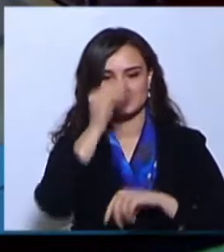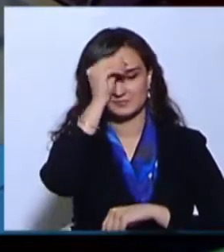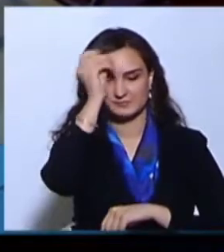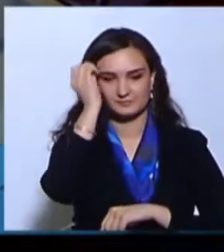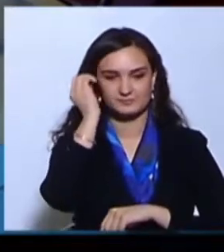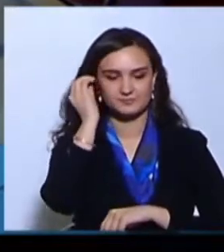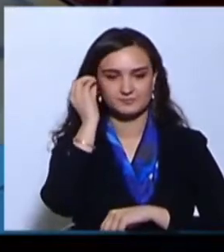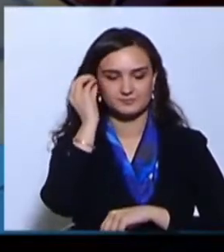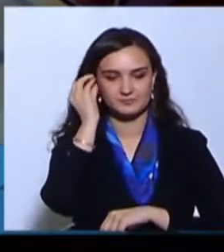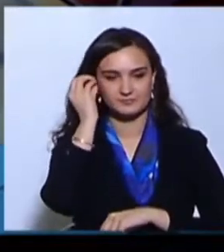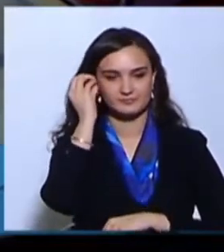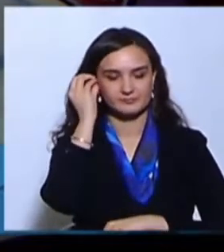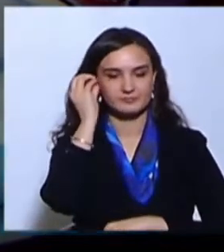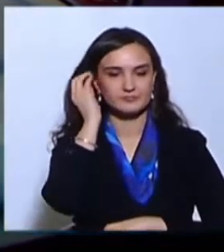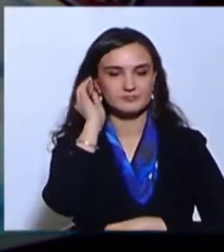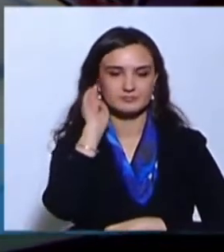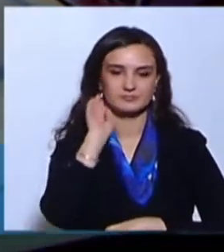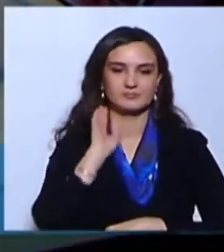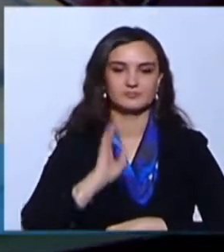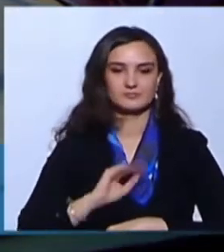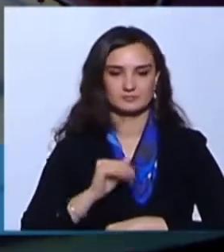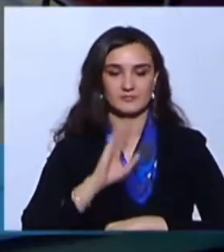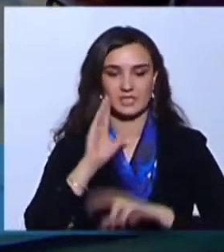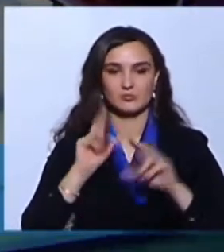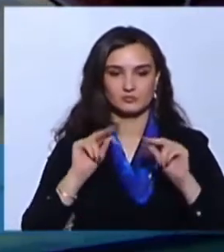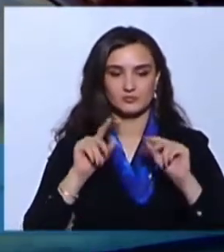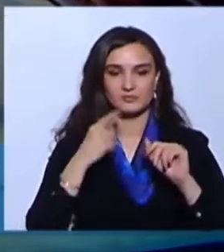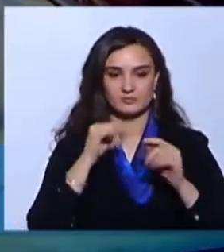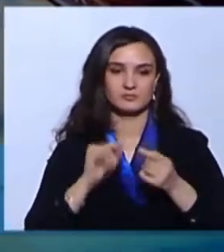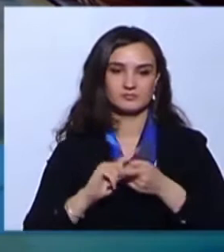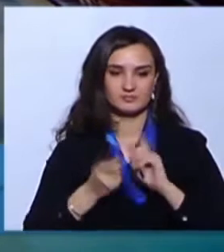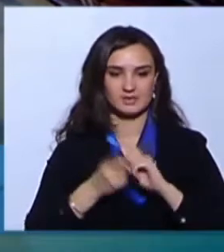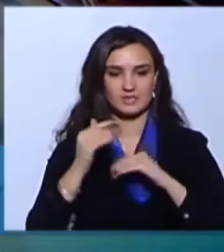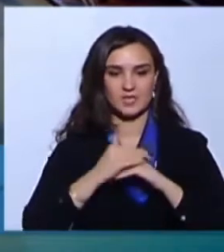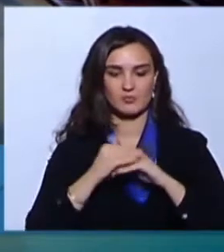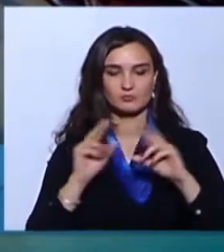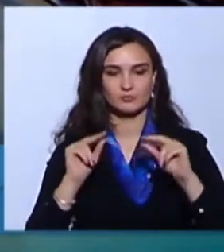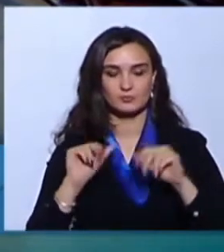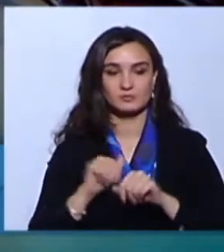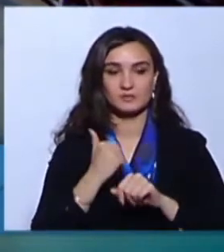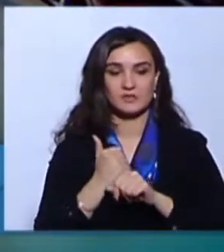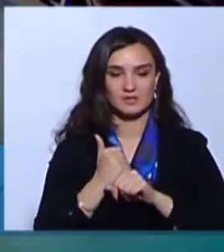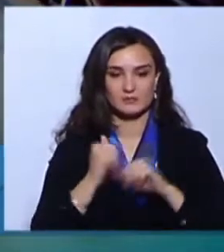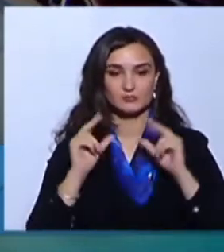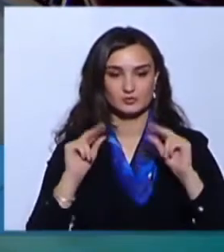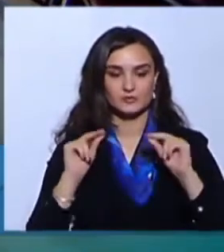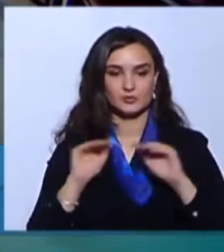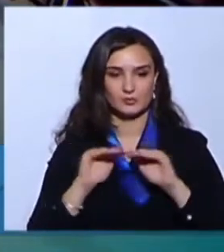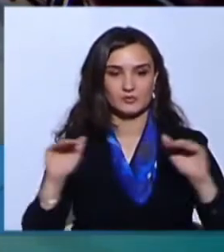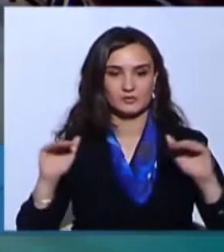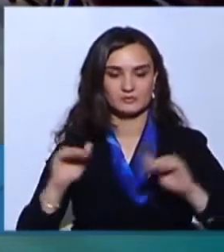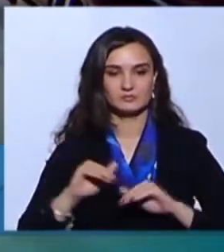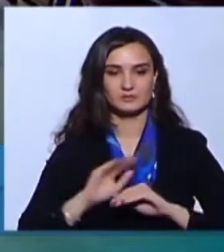მიჩეულებია. წლების მანძილზე რომ ჩვენ ვამბობთ დილამშვიდობისას, მაგრამ მთავარი ამ შემთხვევაში მშვიდობაა, დილითაც